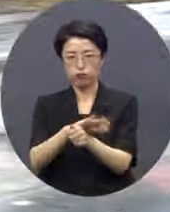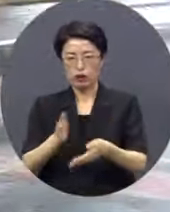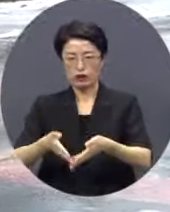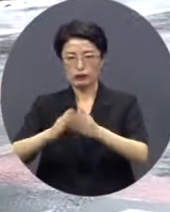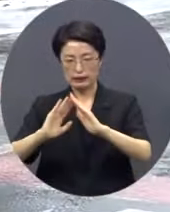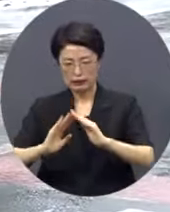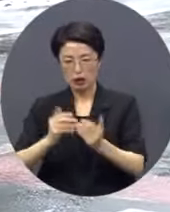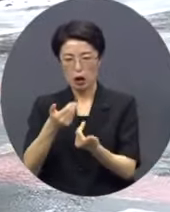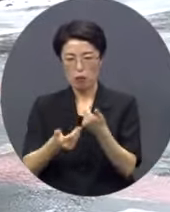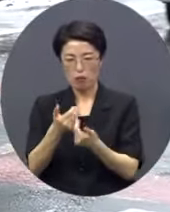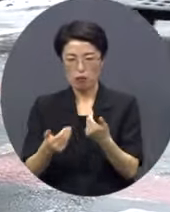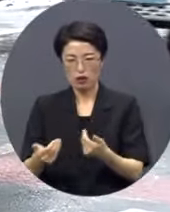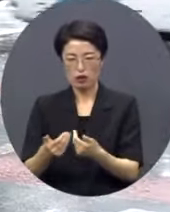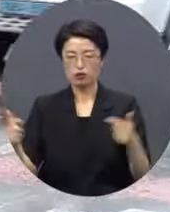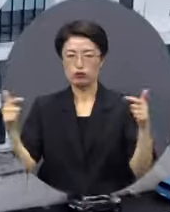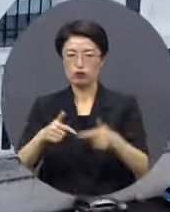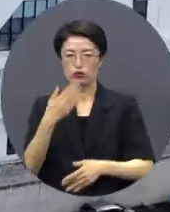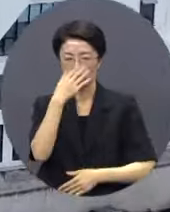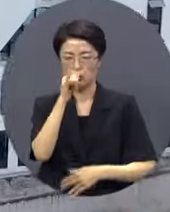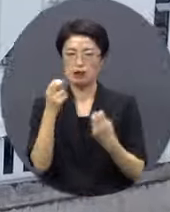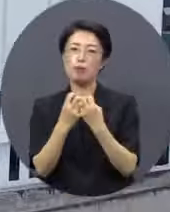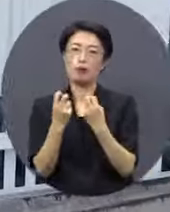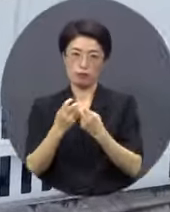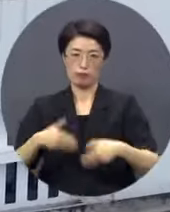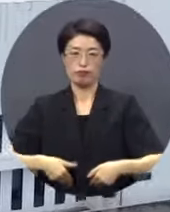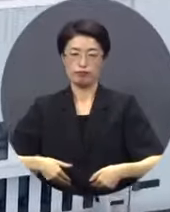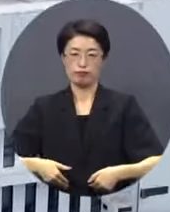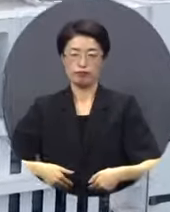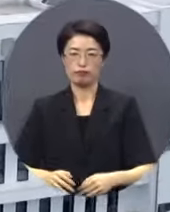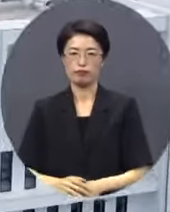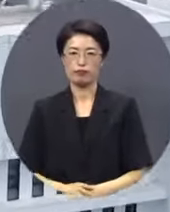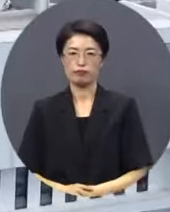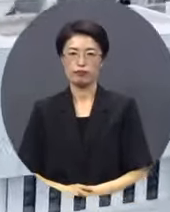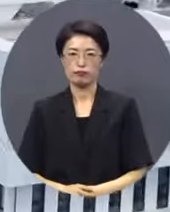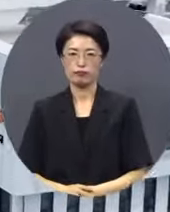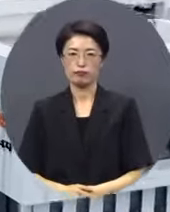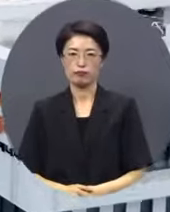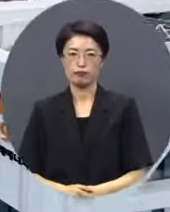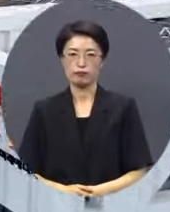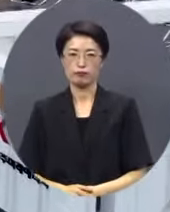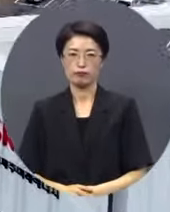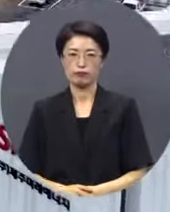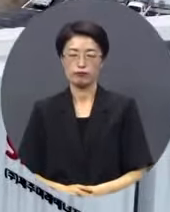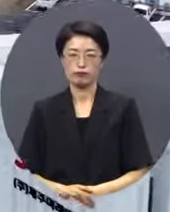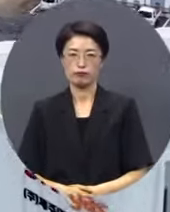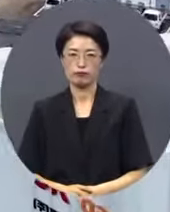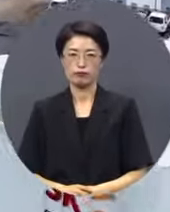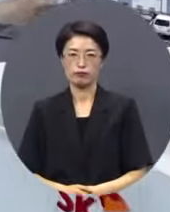있는 대책이 시급히 마련돼야 할 것으로 보입니다. MBC 뉴스 박주연입니다.